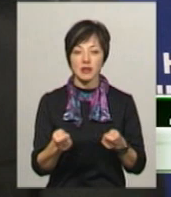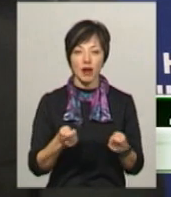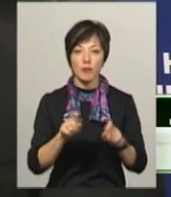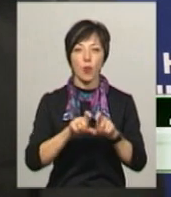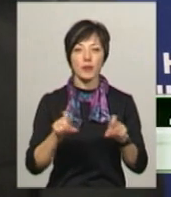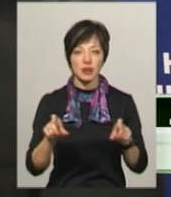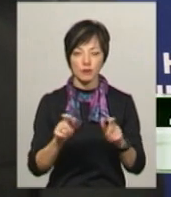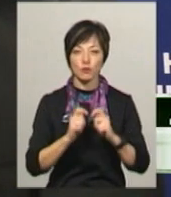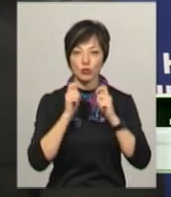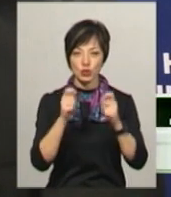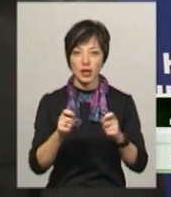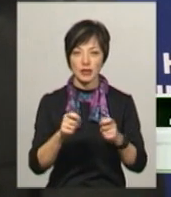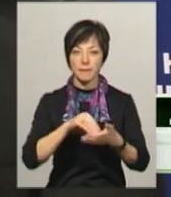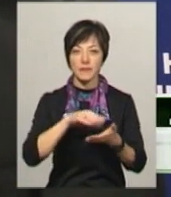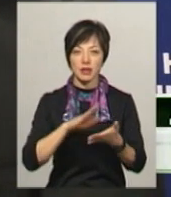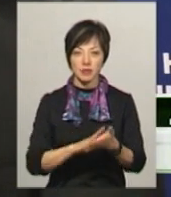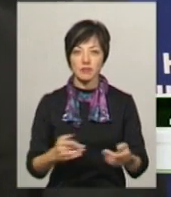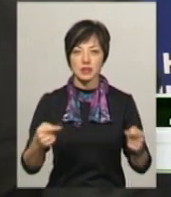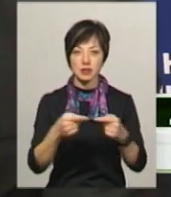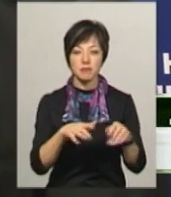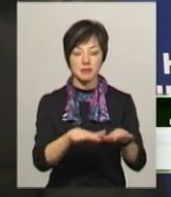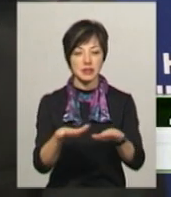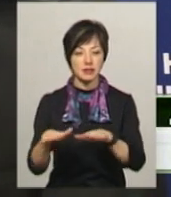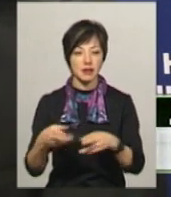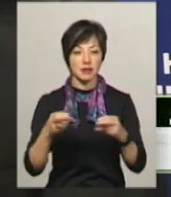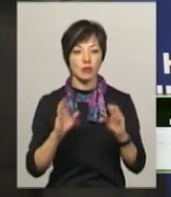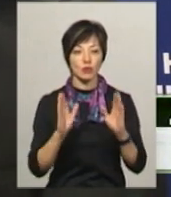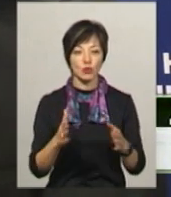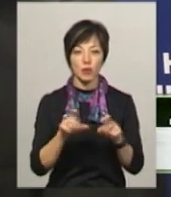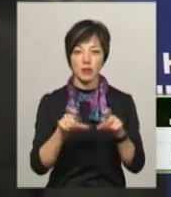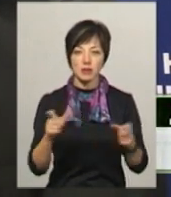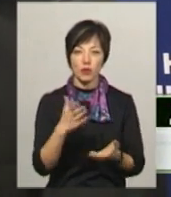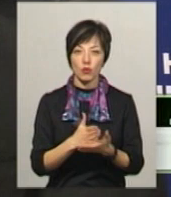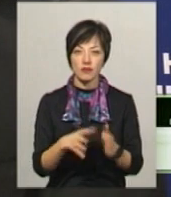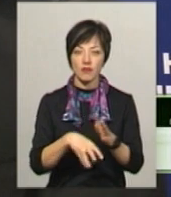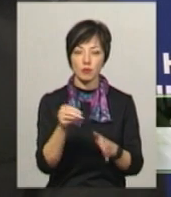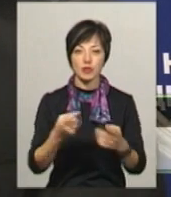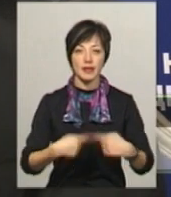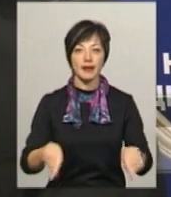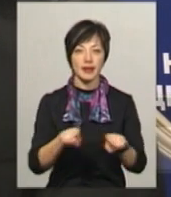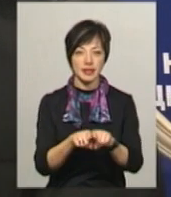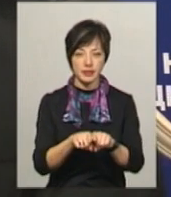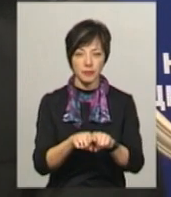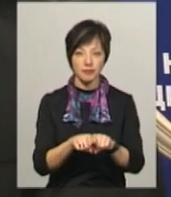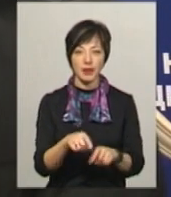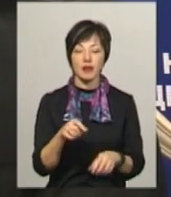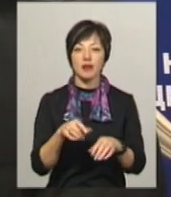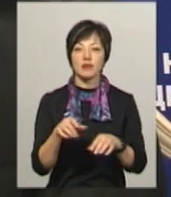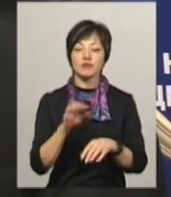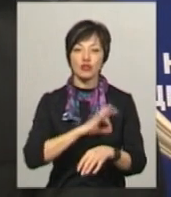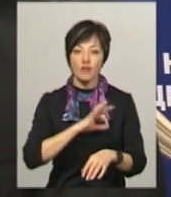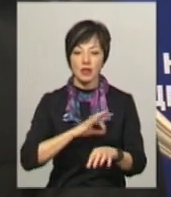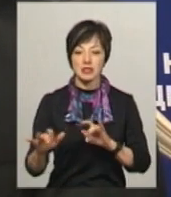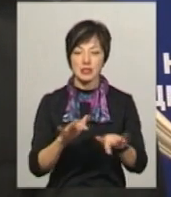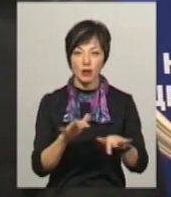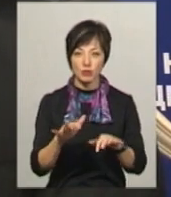об'єктів вручаються приписи, визначаються місця, де будуть на об'єктах безпосередньо знаходитись виборчі дільниці. Вживаються заходи щодо